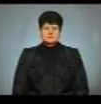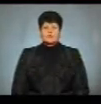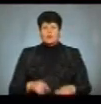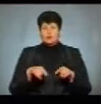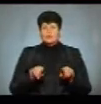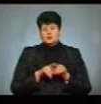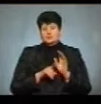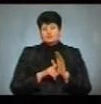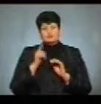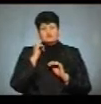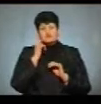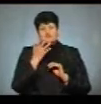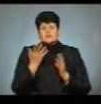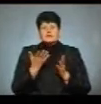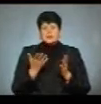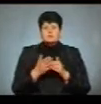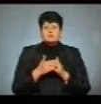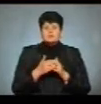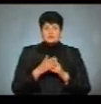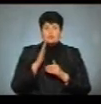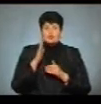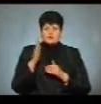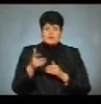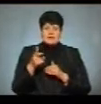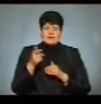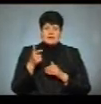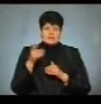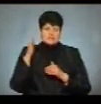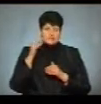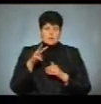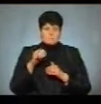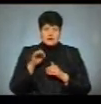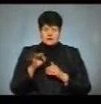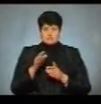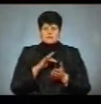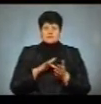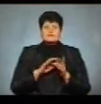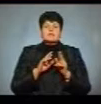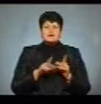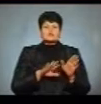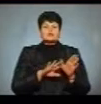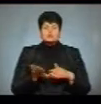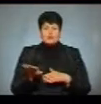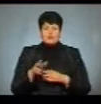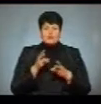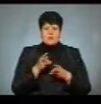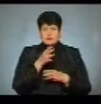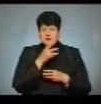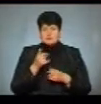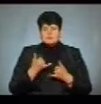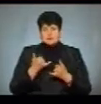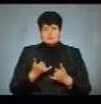Отож, ми почули, які найближчі прогнози в обласного гідрометеоцентру. Пане Сергію, як минув опалювальний період для